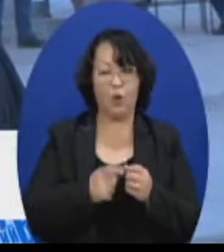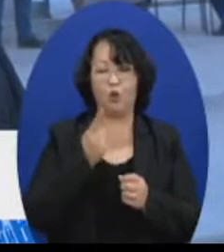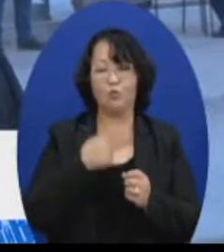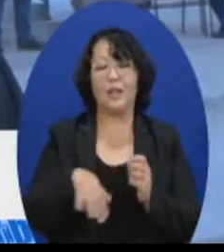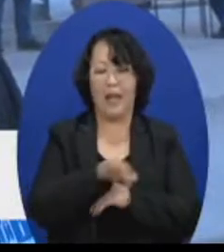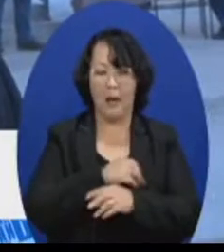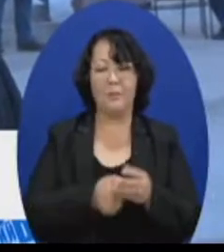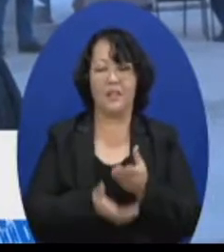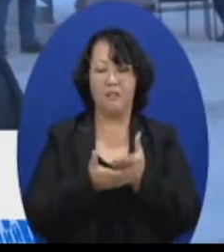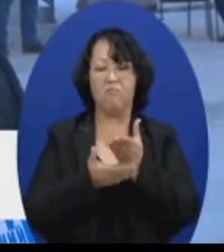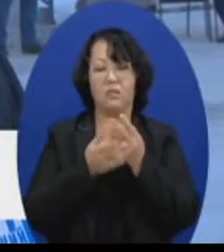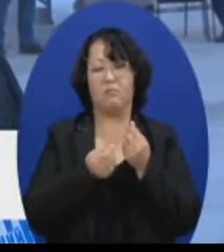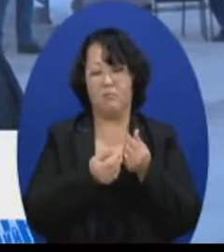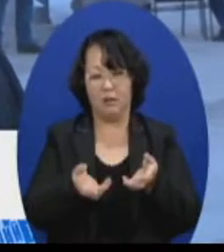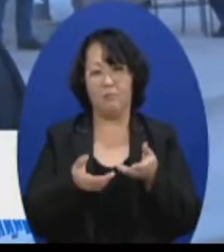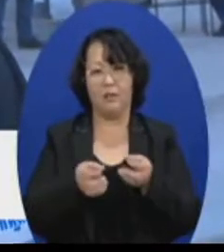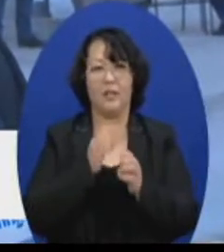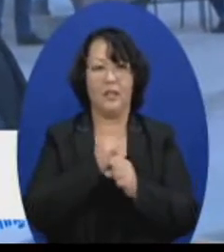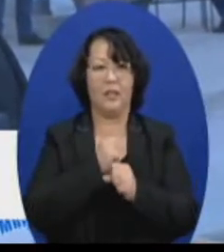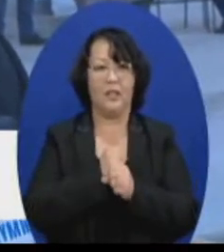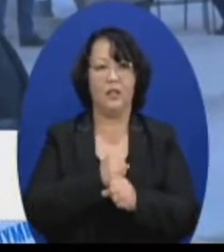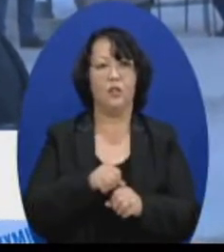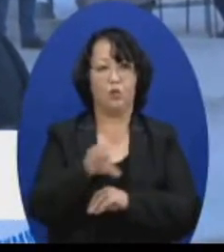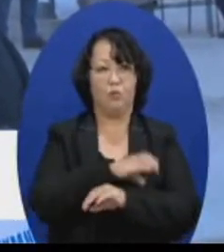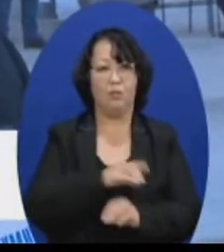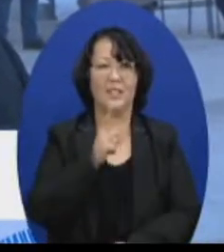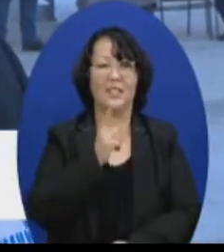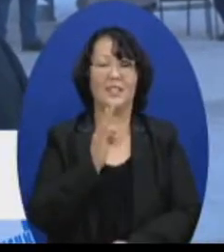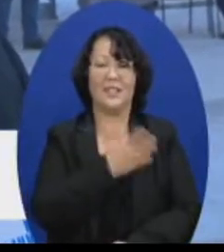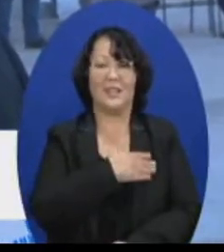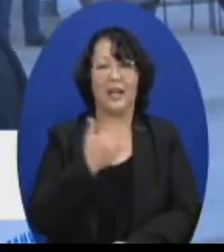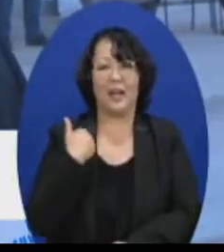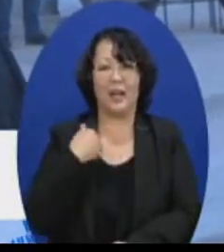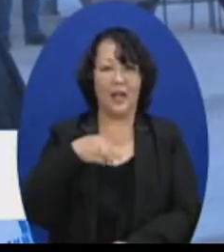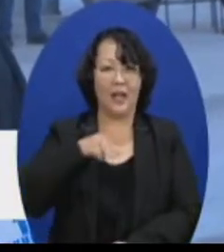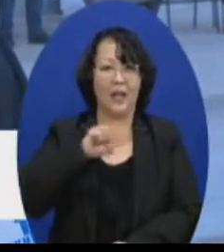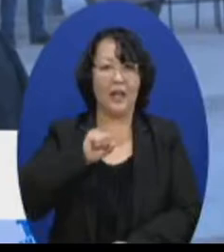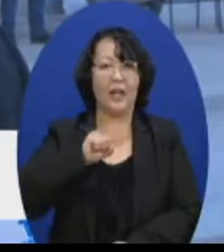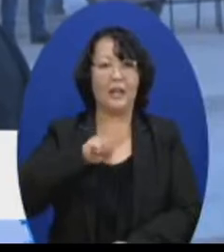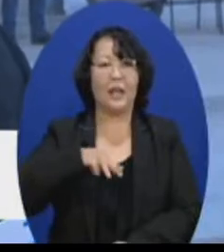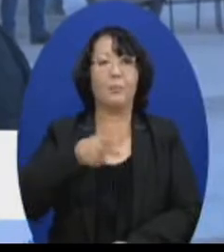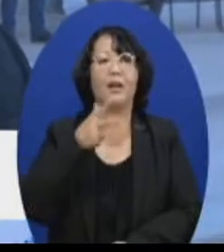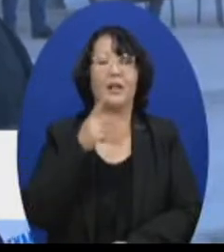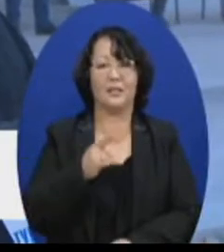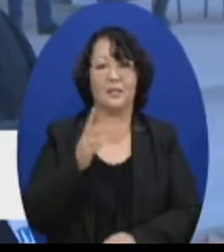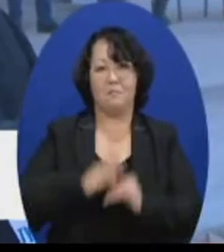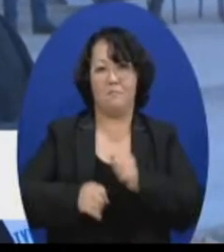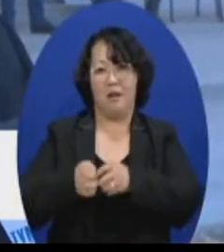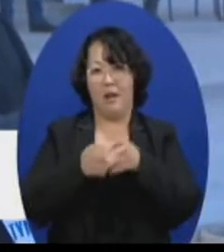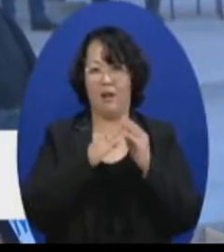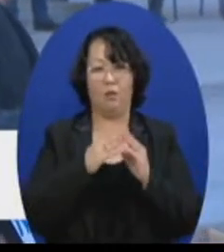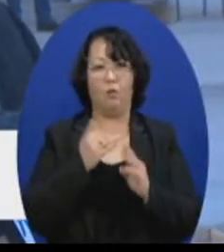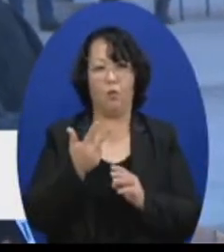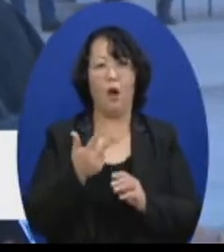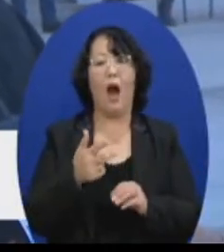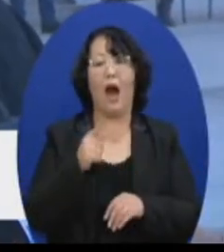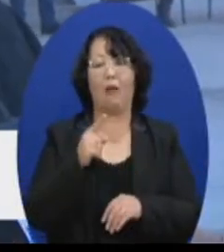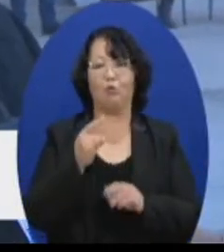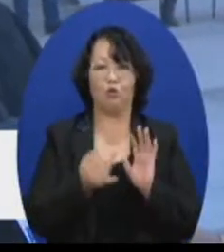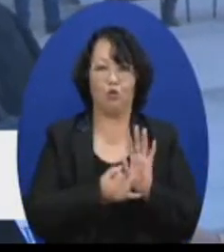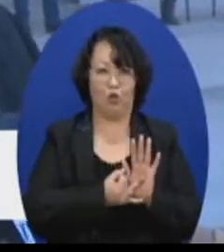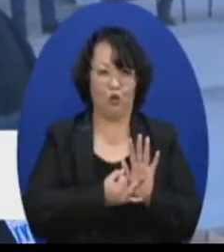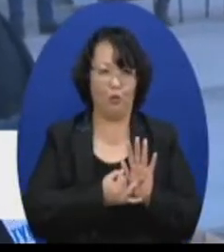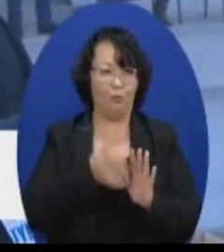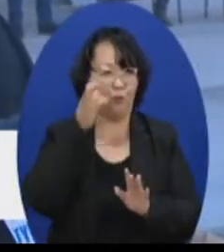За энэ сумын засаг даргын тамгын газрын байрлуулалт одоо өнгөрсөн жилд 3 тамгын газрын байрлуулалтлаа. За нийтдээ одоо 17